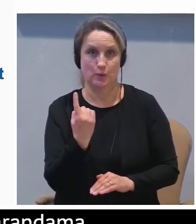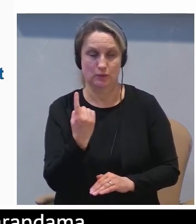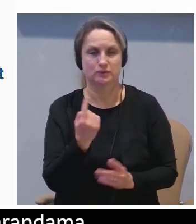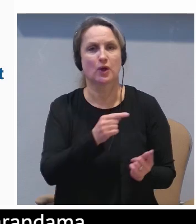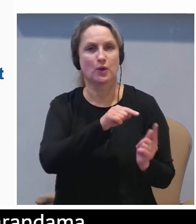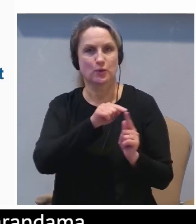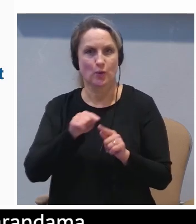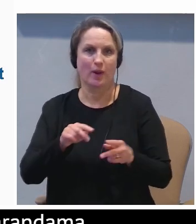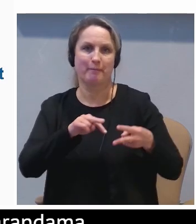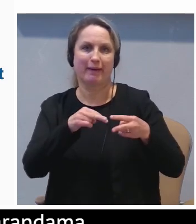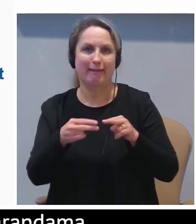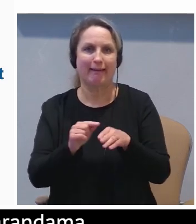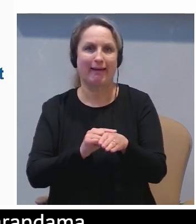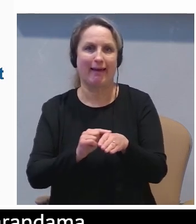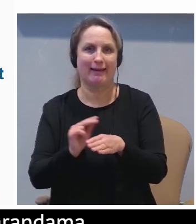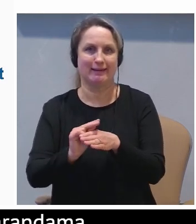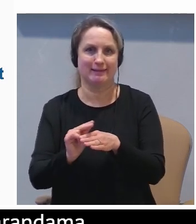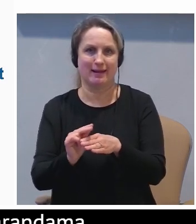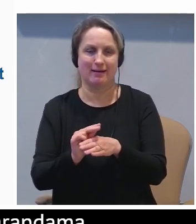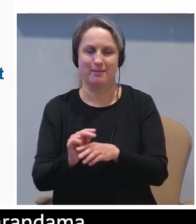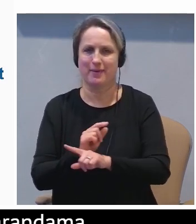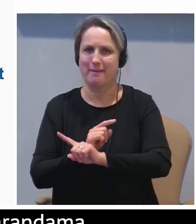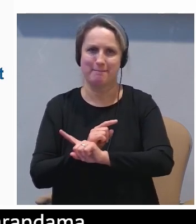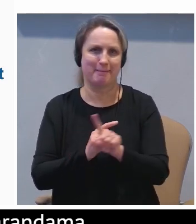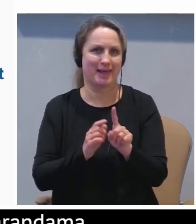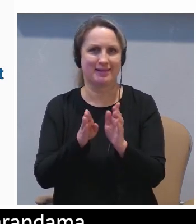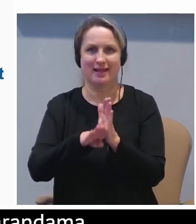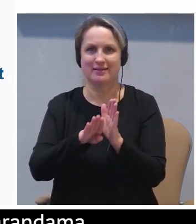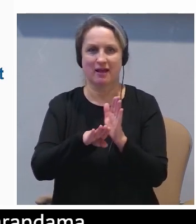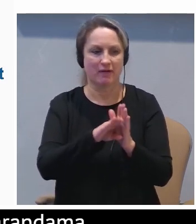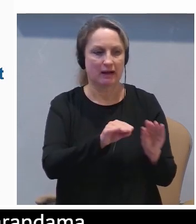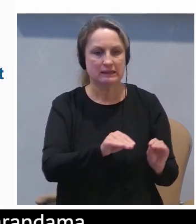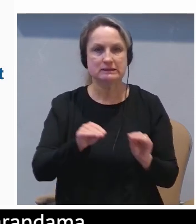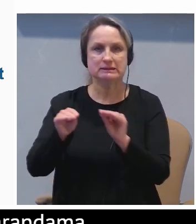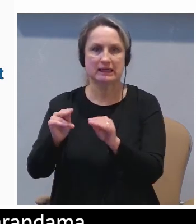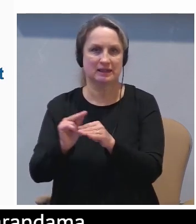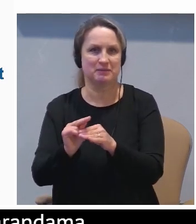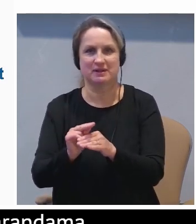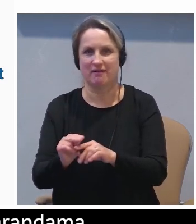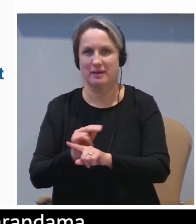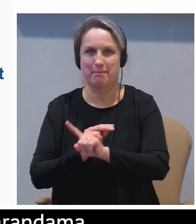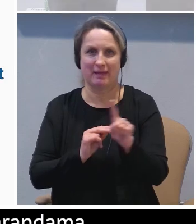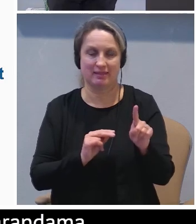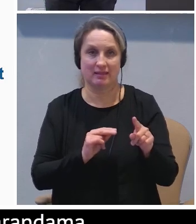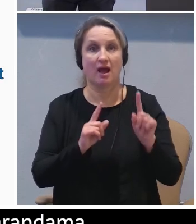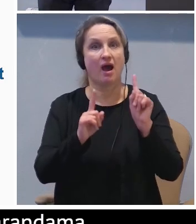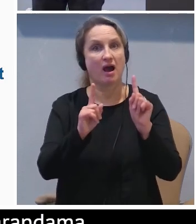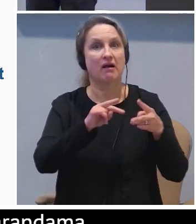geeniteraapiasse, mitte ei saa tavalist siirdamisravi. Geeniteraapia on aga